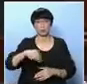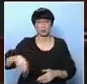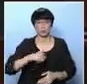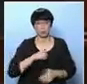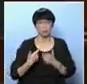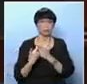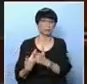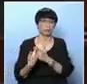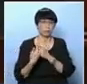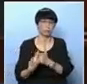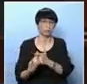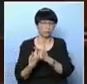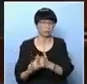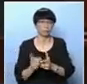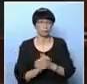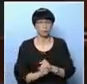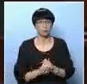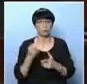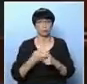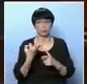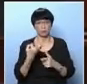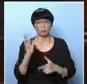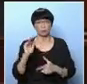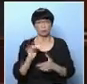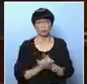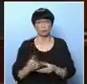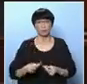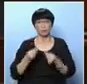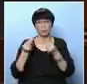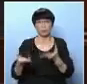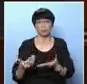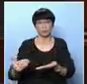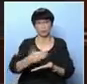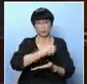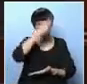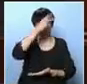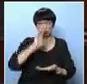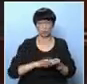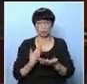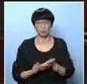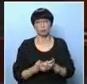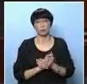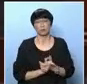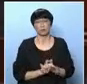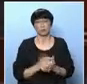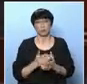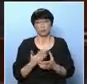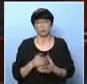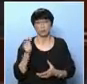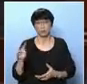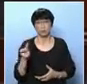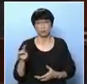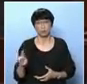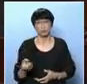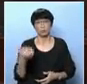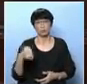實就每嘅 resumption ordinance 三個月後就已經係翻政府，但係最擾攘就係嗰啲聲音炒雜，因為你俾唔夠嘛。而